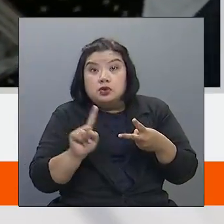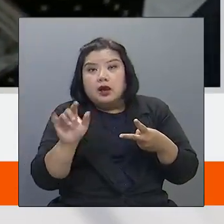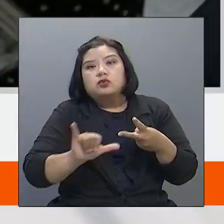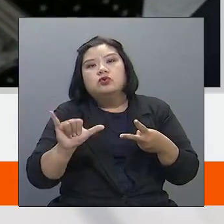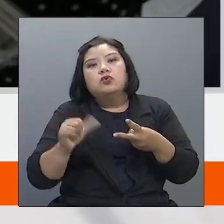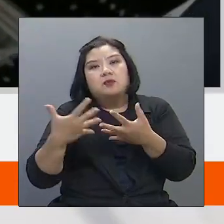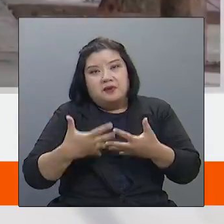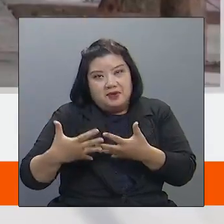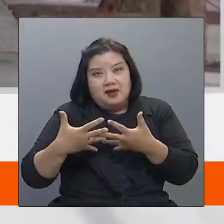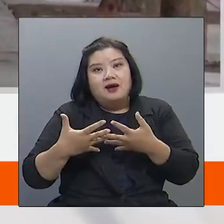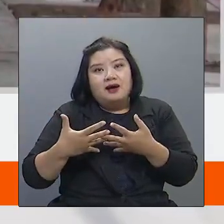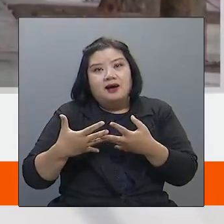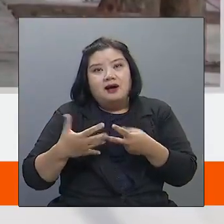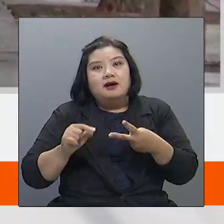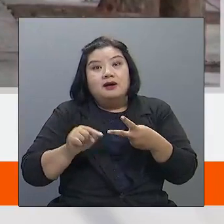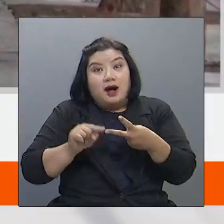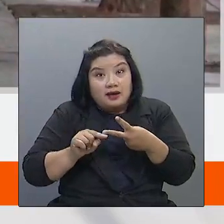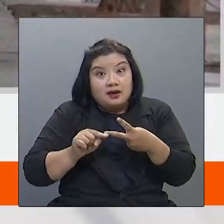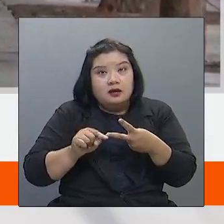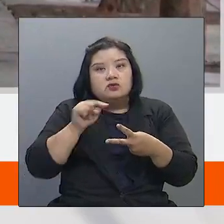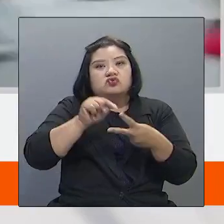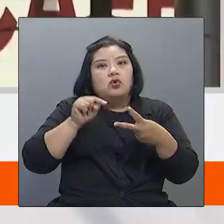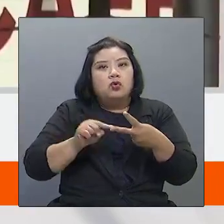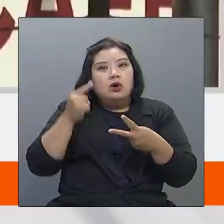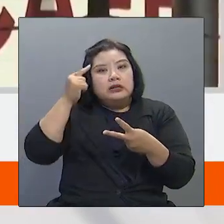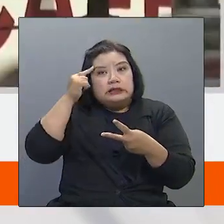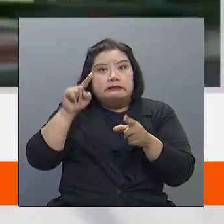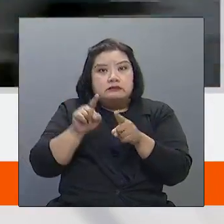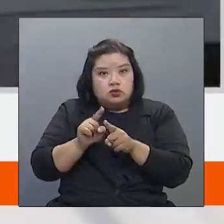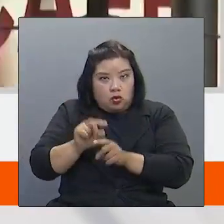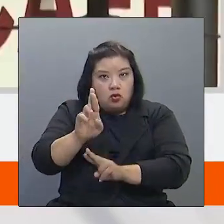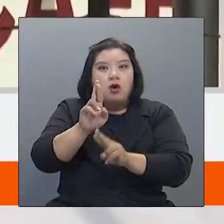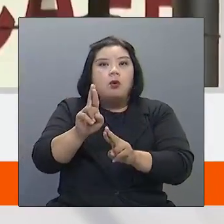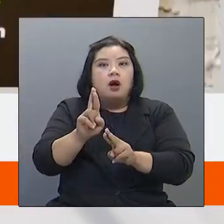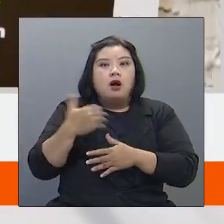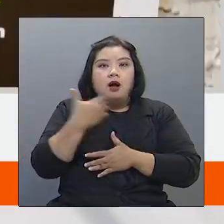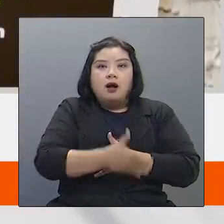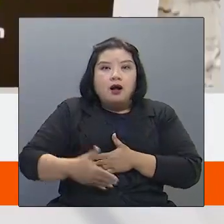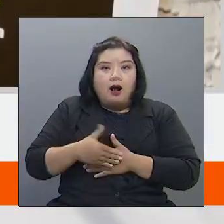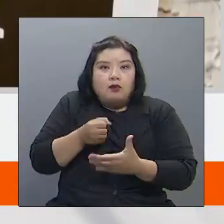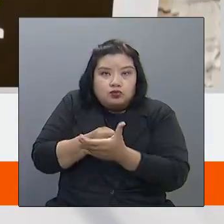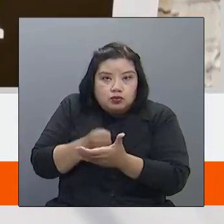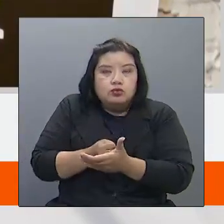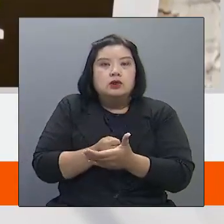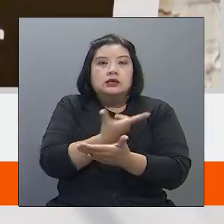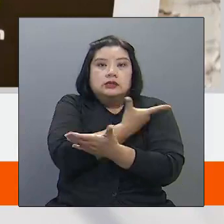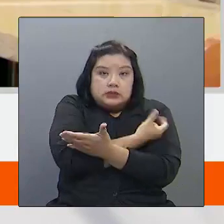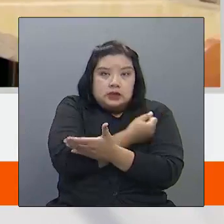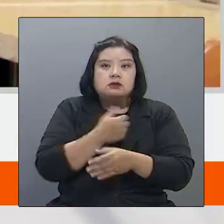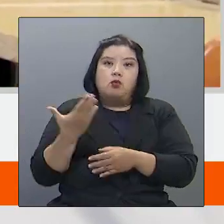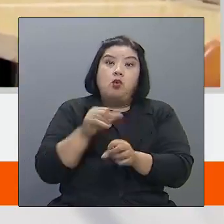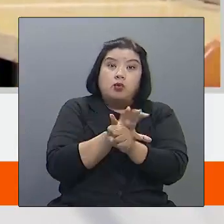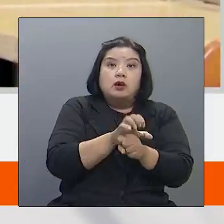อเมริกาทั้ง2ตัวนี้เป็นตัวที่น่าจะจับตามองเพราะว่าภูมิคุ้มกันจากวัคซีนกับสายพันธุ์เก่าก็คือ